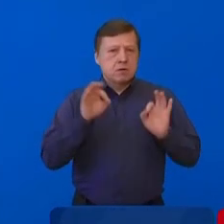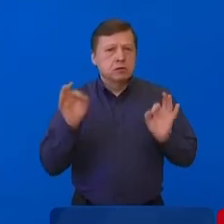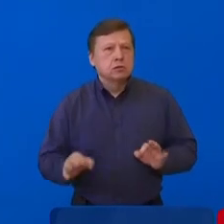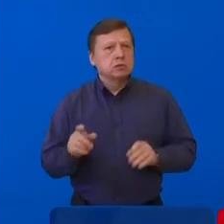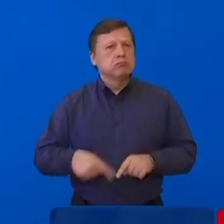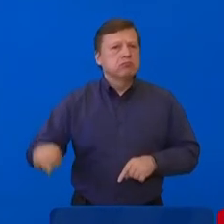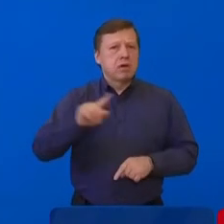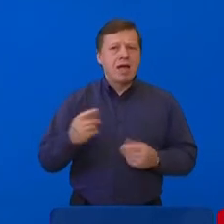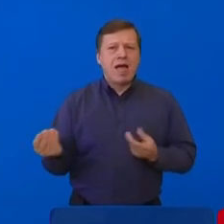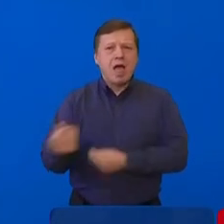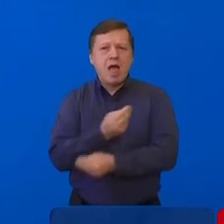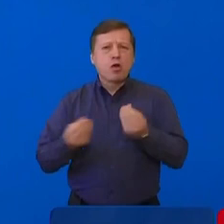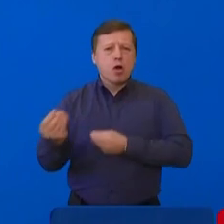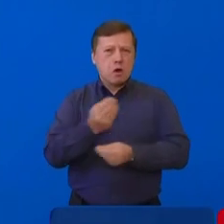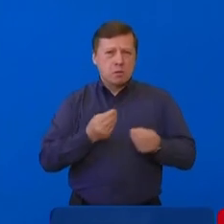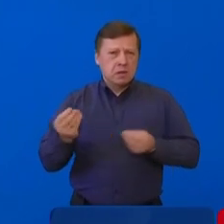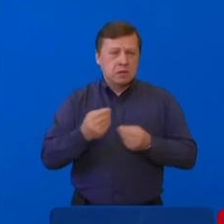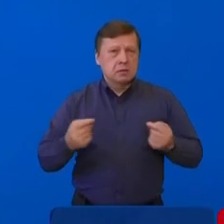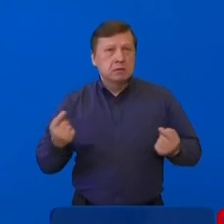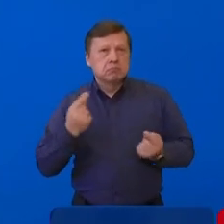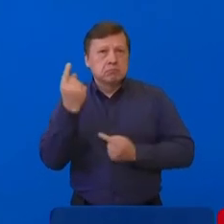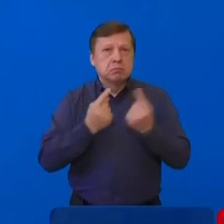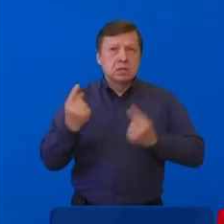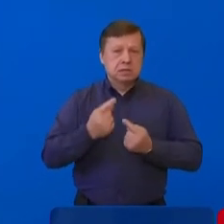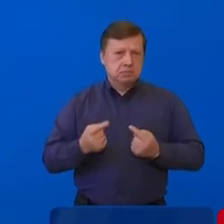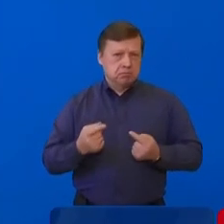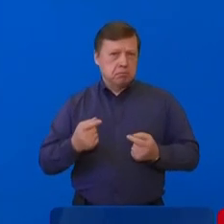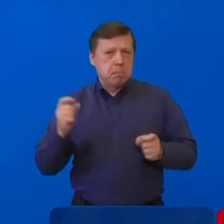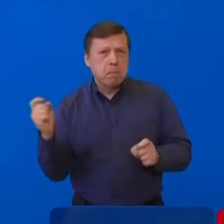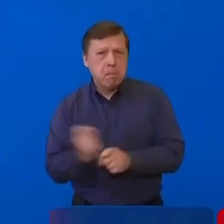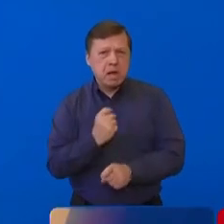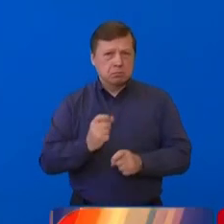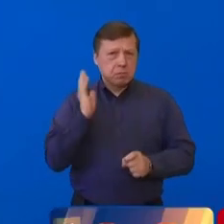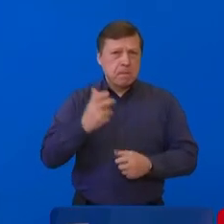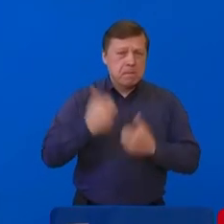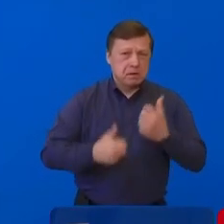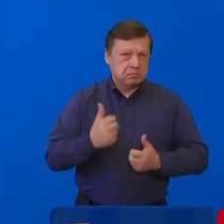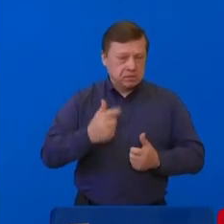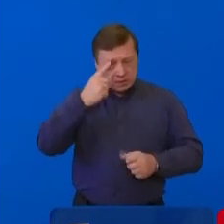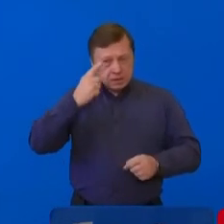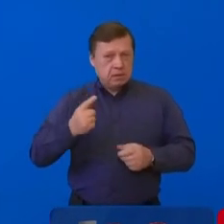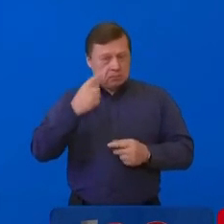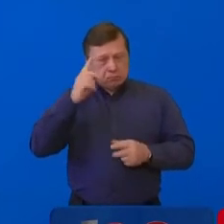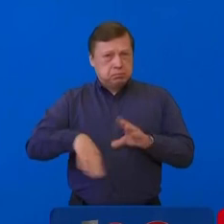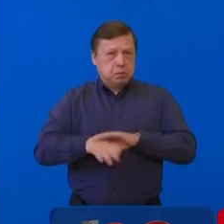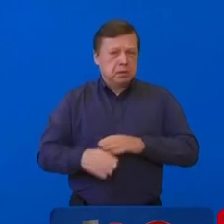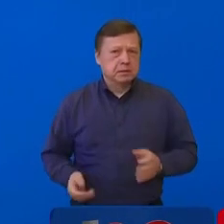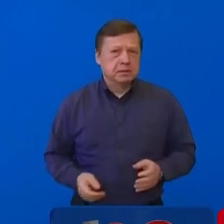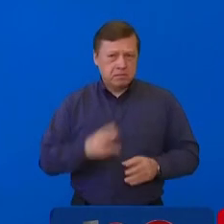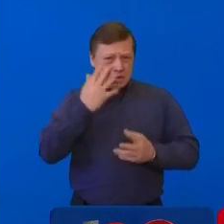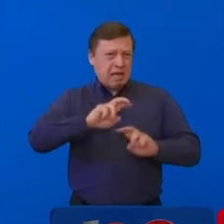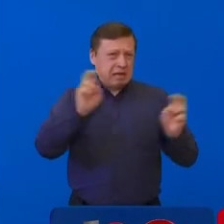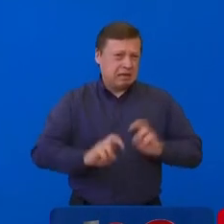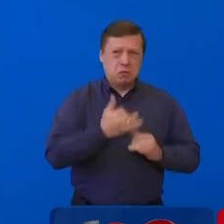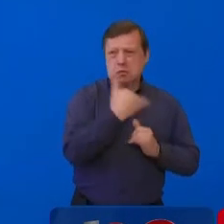żaden ekonomista nie wyobrażał sobie, że jakieś państwo może się mierzyć. Wszyscy wyobrażali sobie różne typy kryzysów,